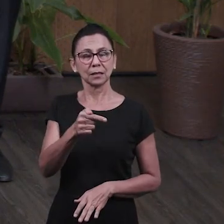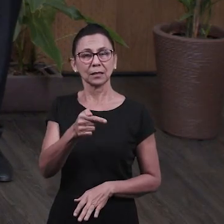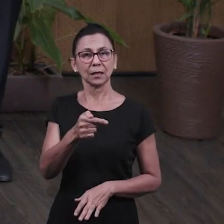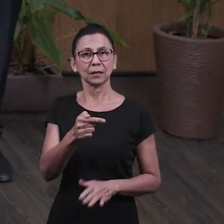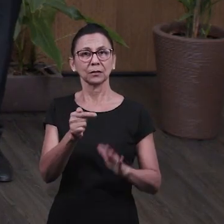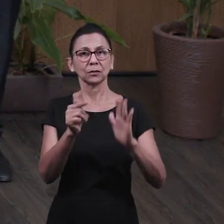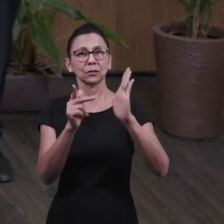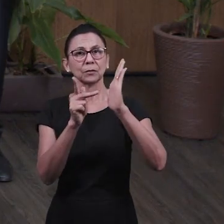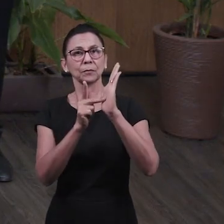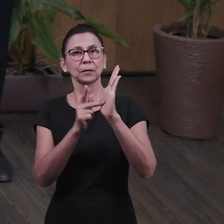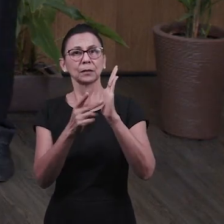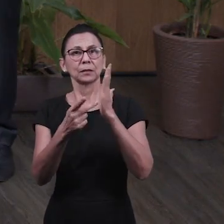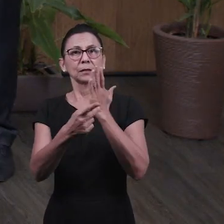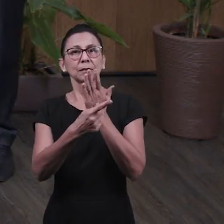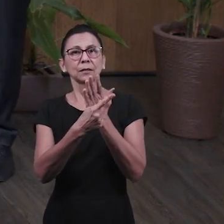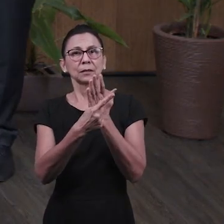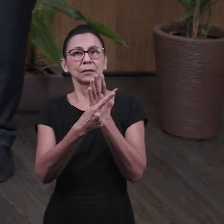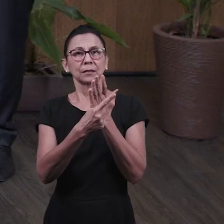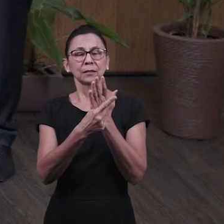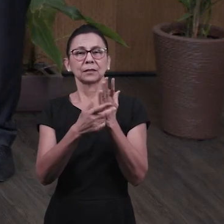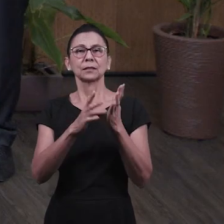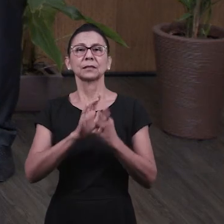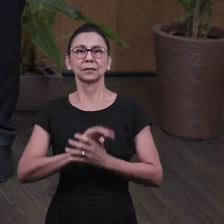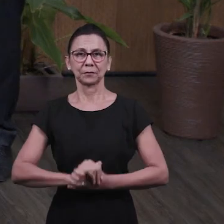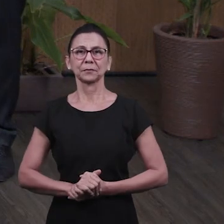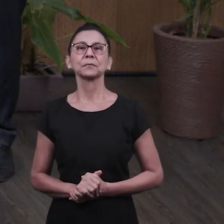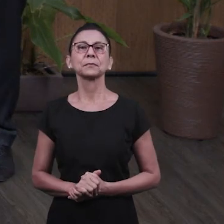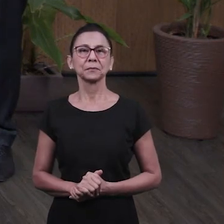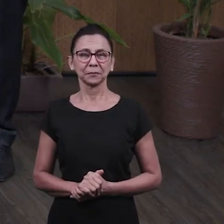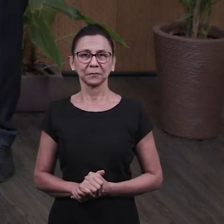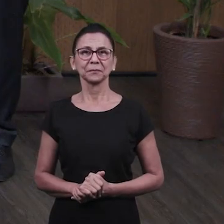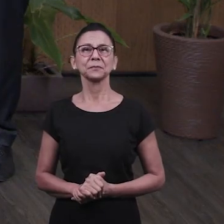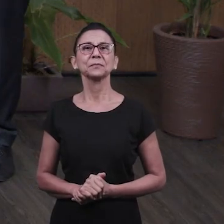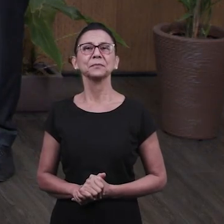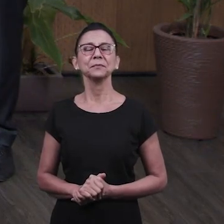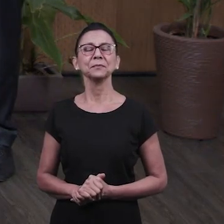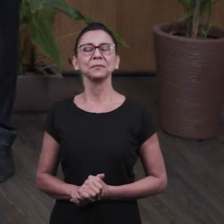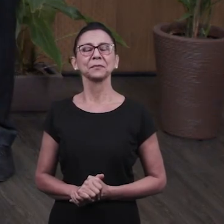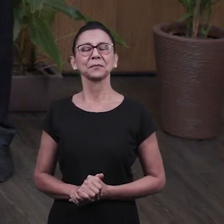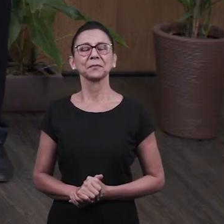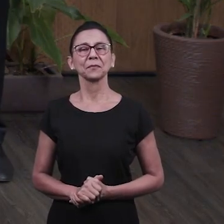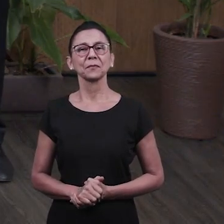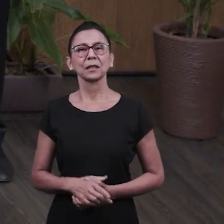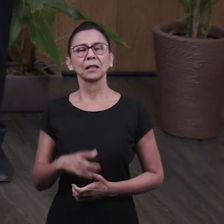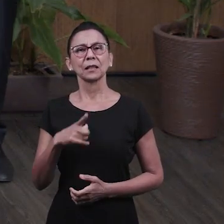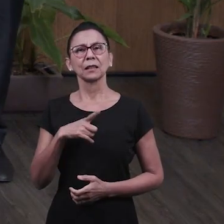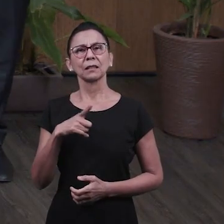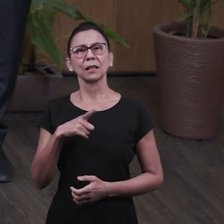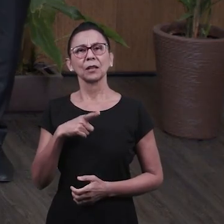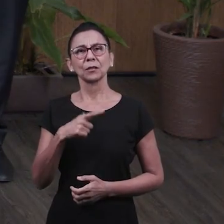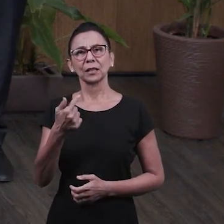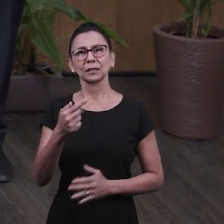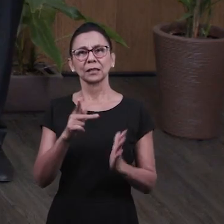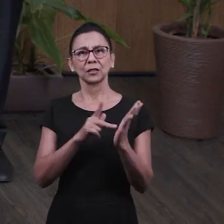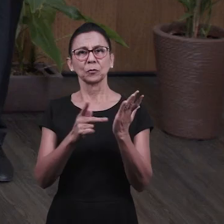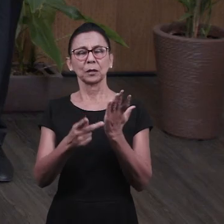présente sept paraboles racontées par le Seigneur Jésus. Toutes les sept paraboles